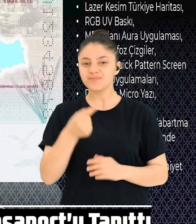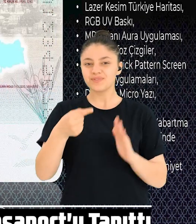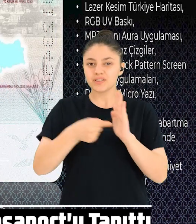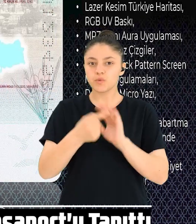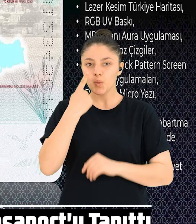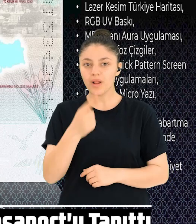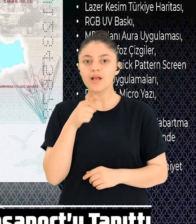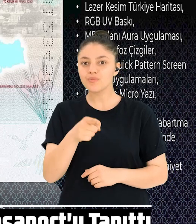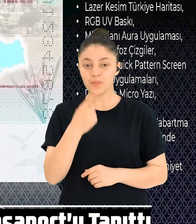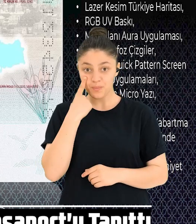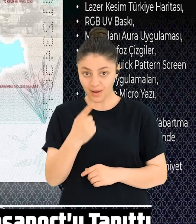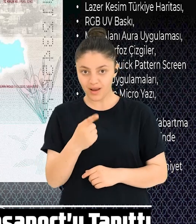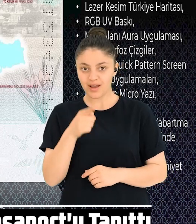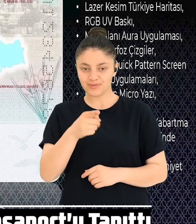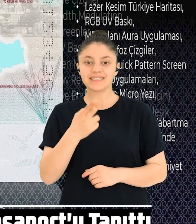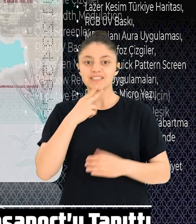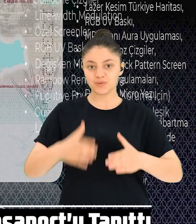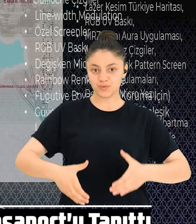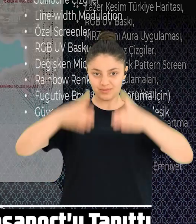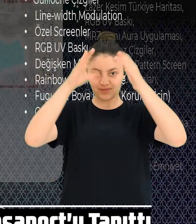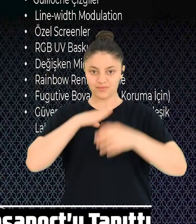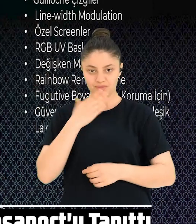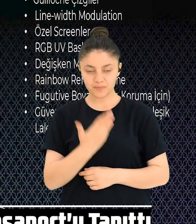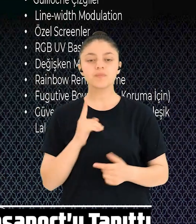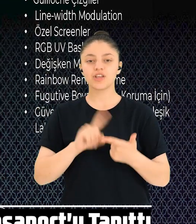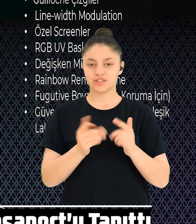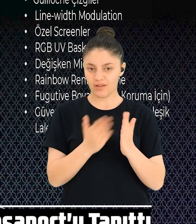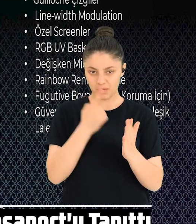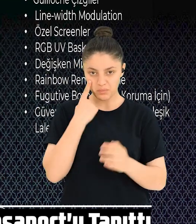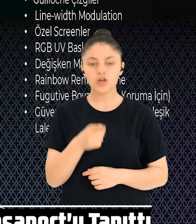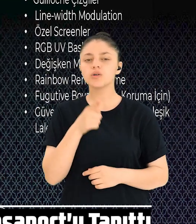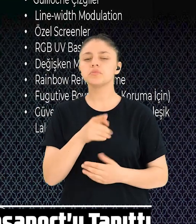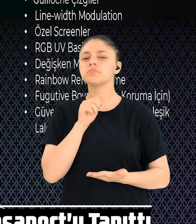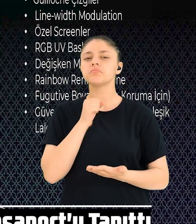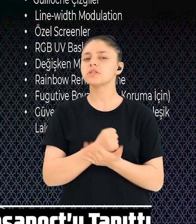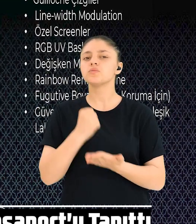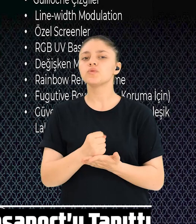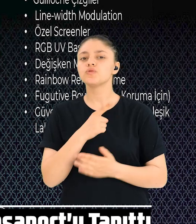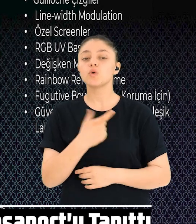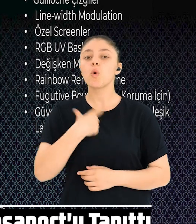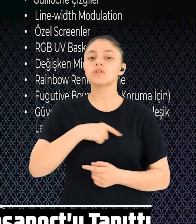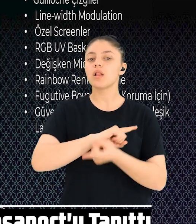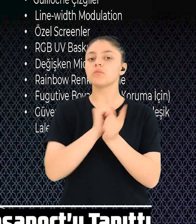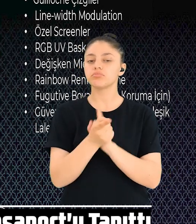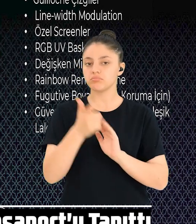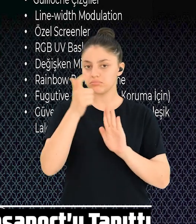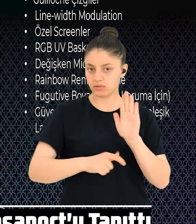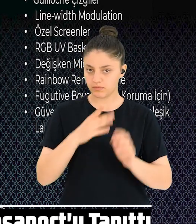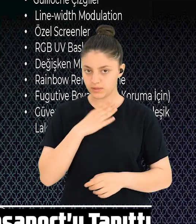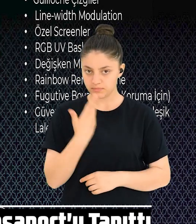pasaportta şöyle güzel bir kız kulesi var. Yine ikinci sayfası. Burada pasaportumuzun özellikleri